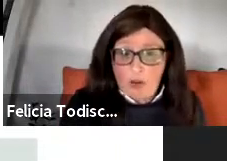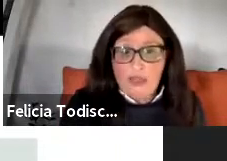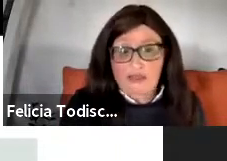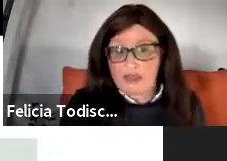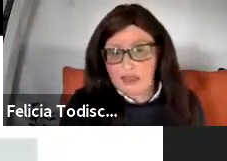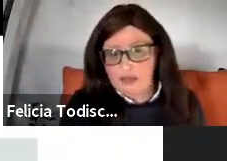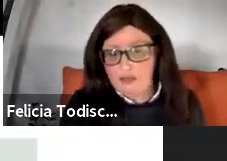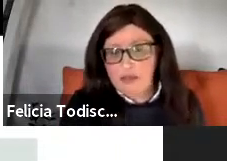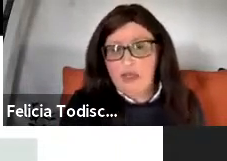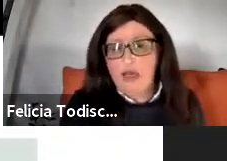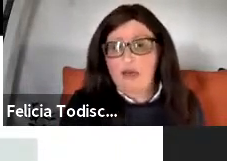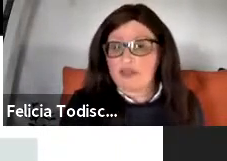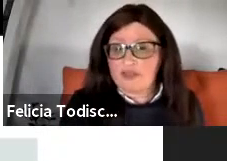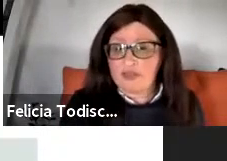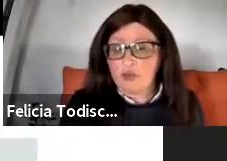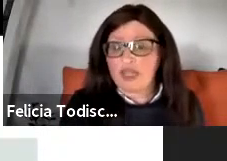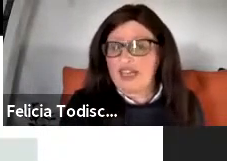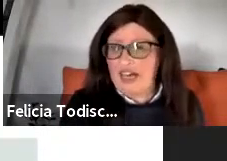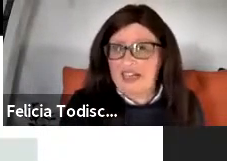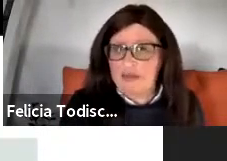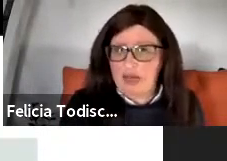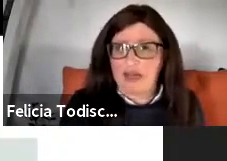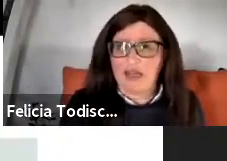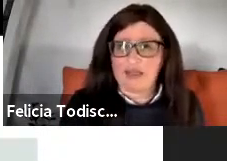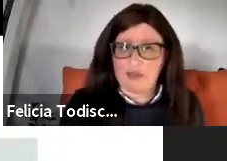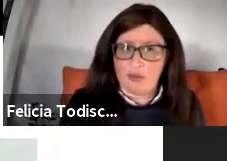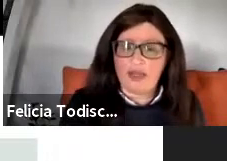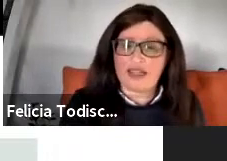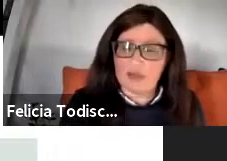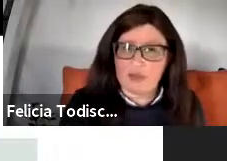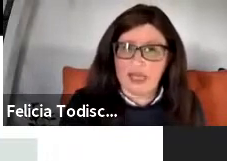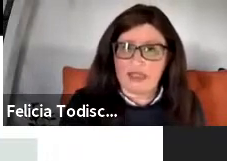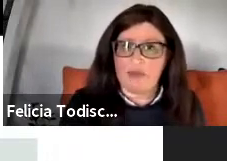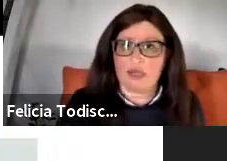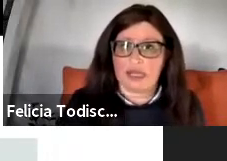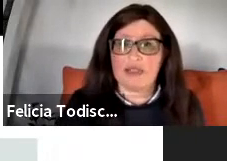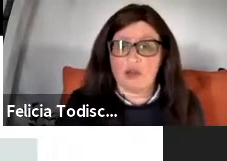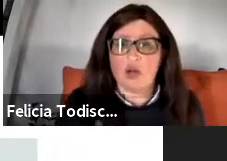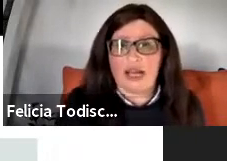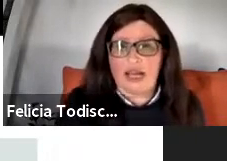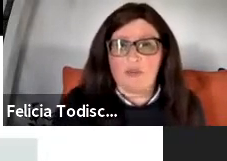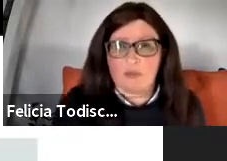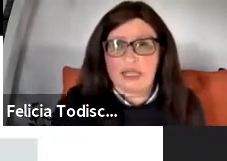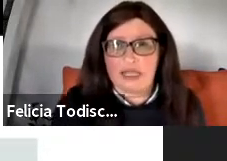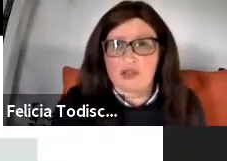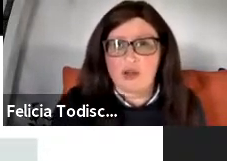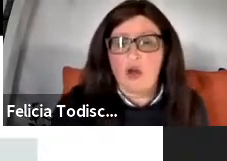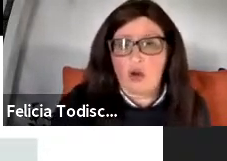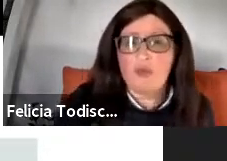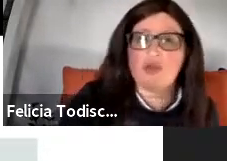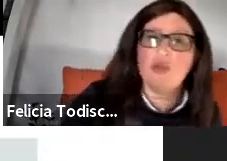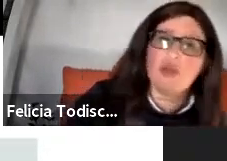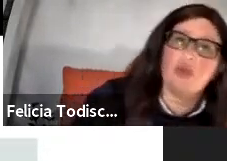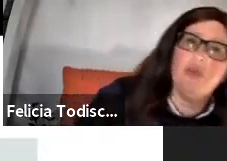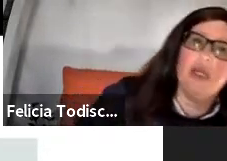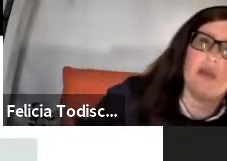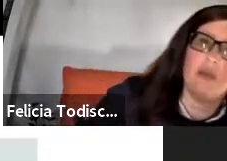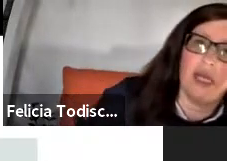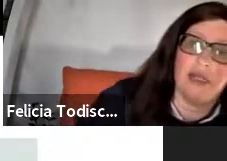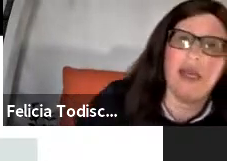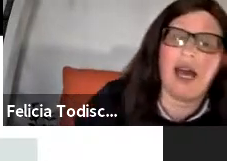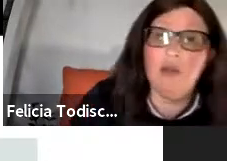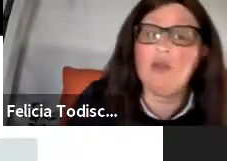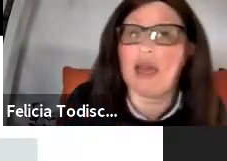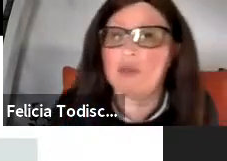Se puoi, scrivi e per favore calma. E se puoi, ripeti, perché se non ho compreso, ho bisogno che tu me